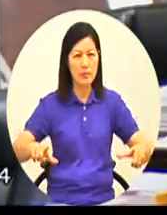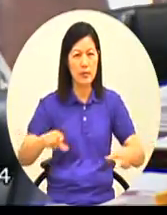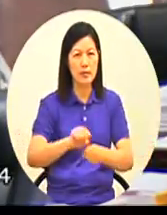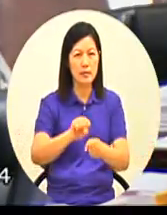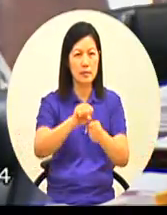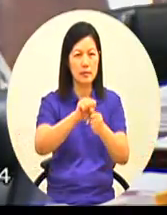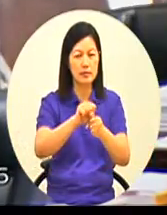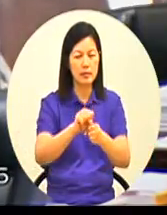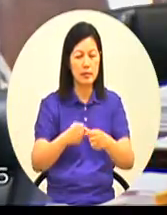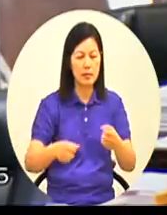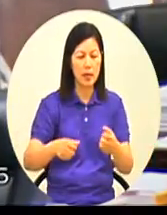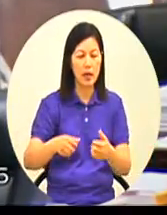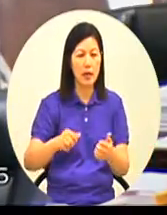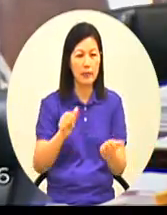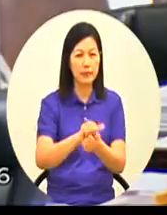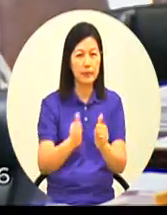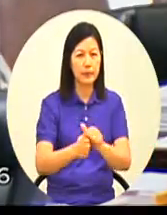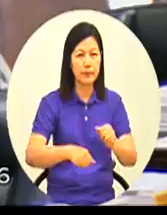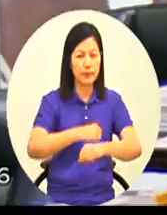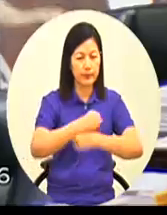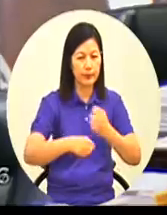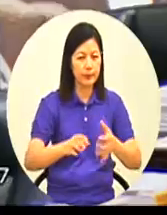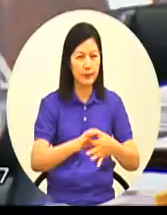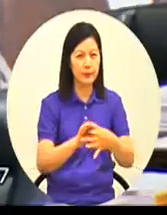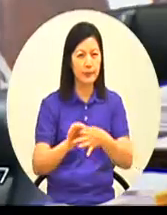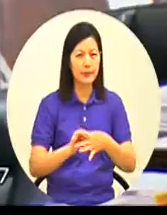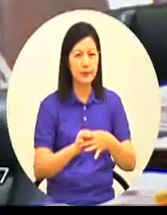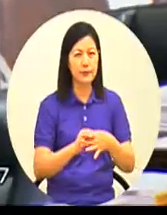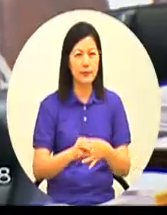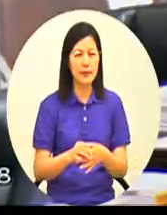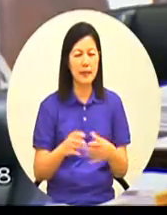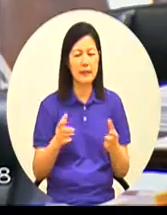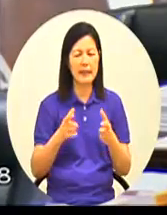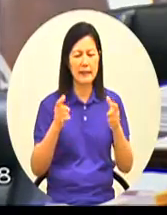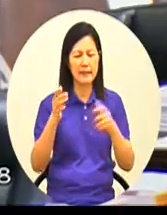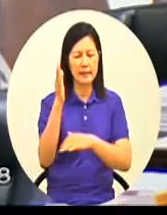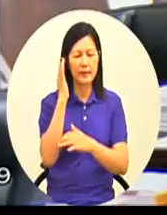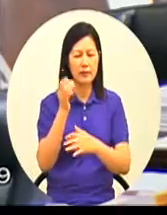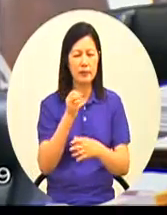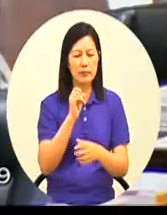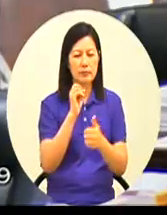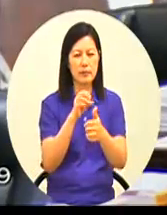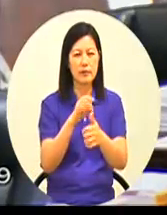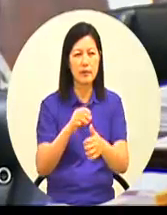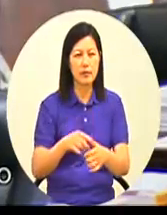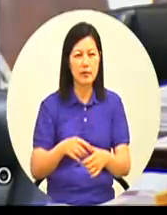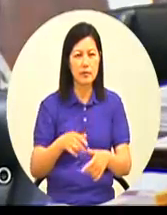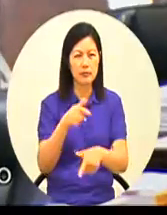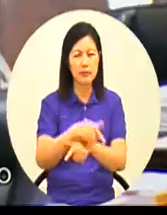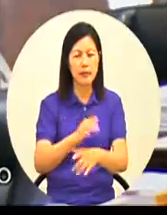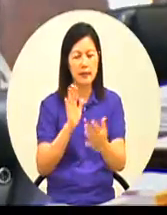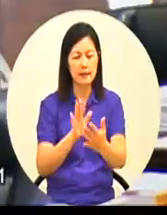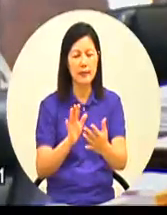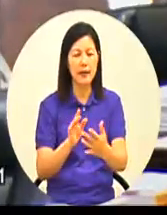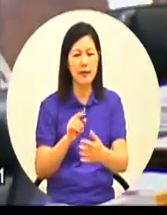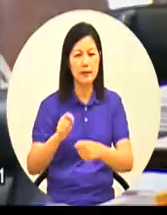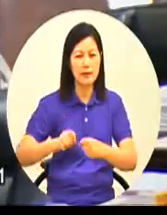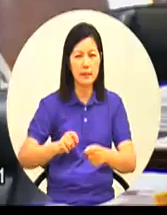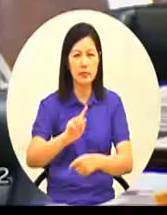个互动关系。不要说政府说南向，我得来越南高雄的啊，那个都没有自主性，没有自己的思